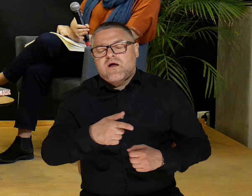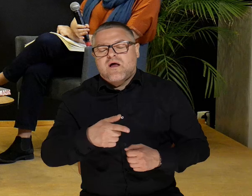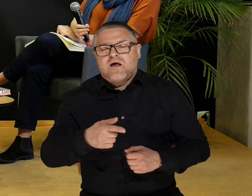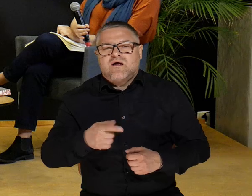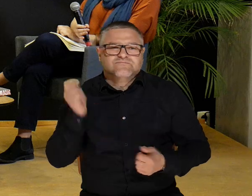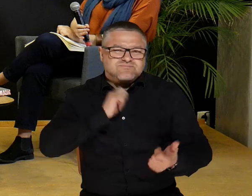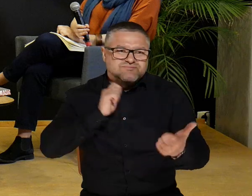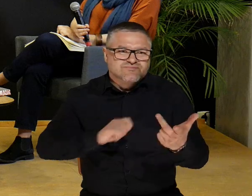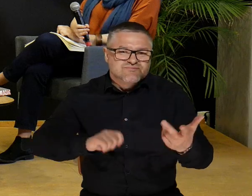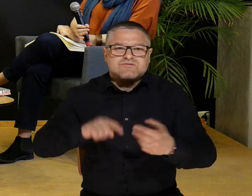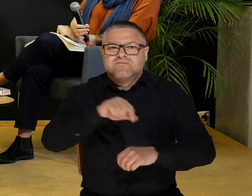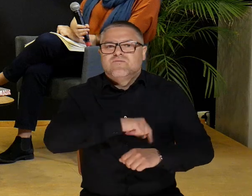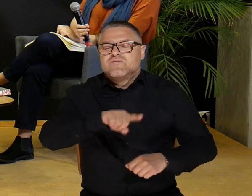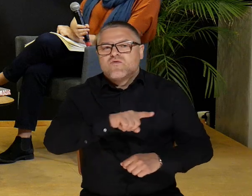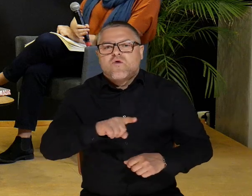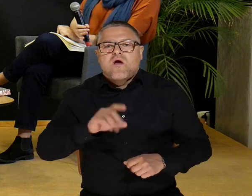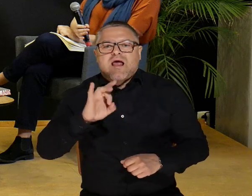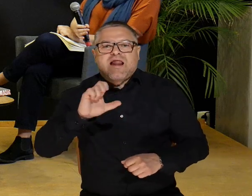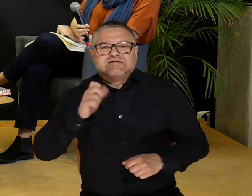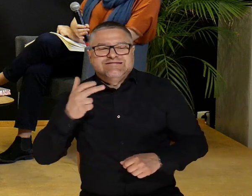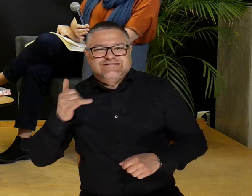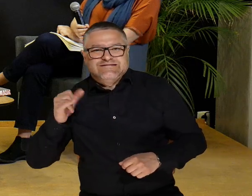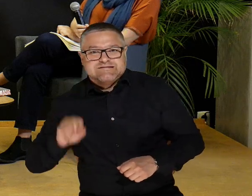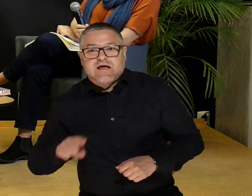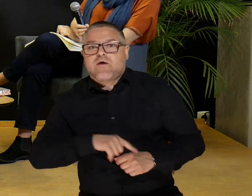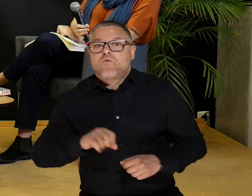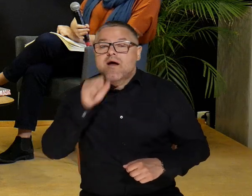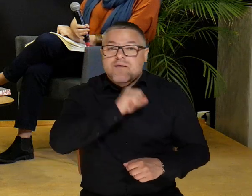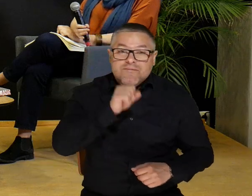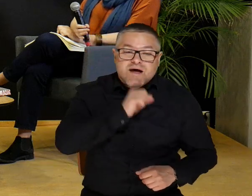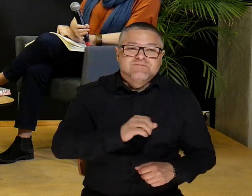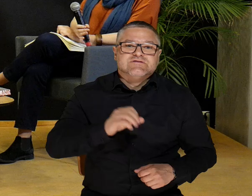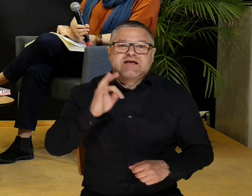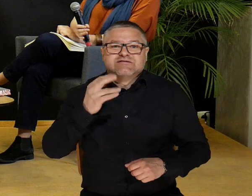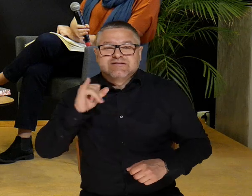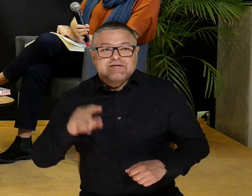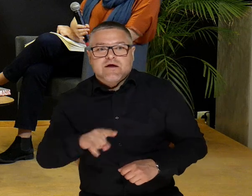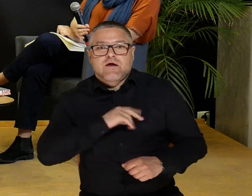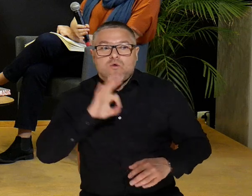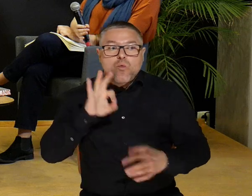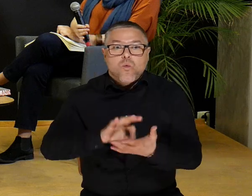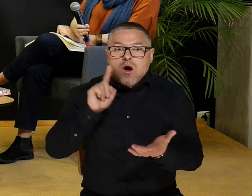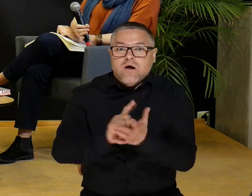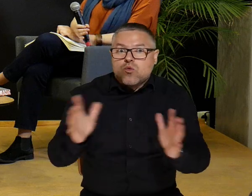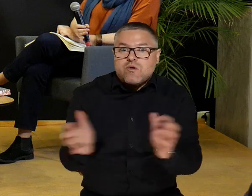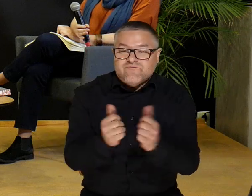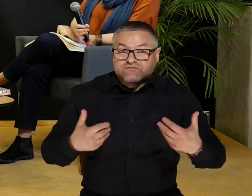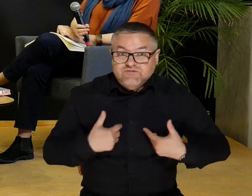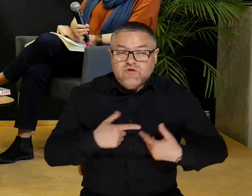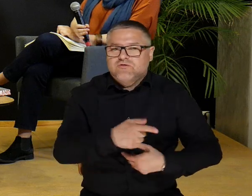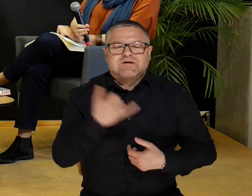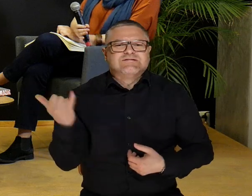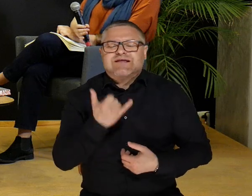i wiedziałam oczywiście, że babcia i mój ojciec, moja ciocia i stryj byli ocaleńcami z tej rzezi. Oni zawsze o tym mówili